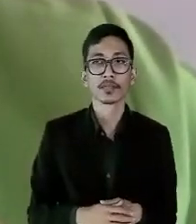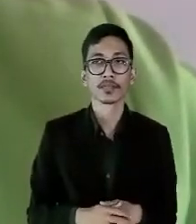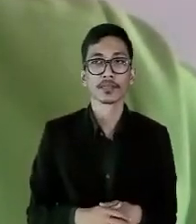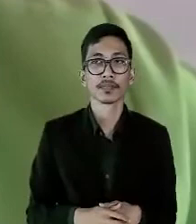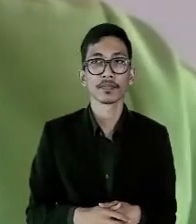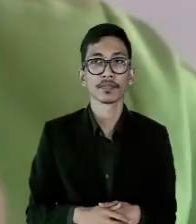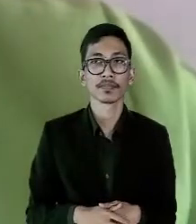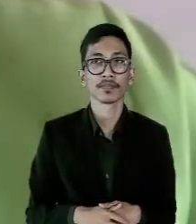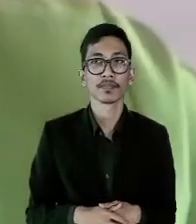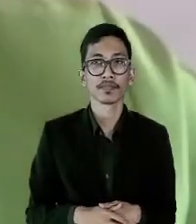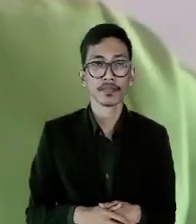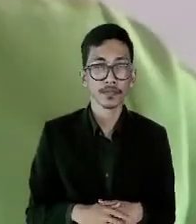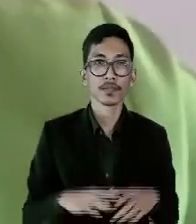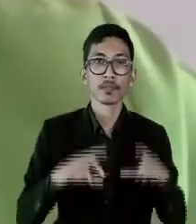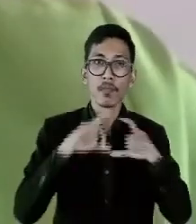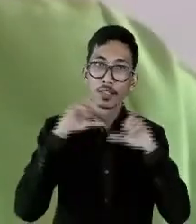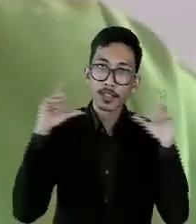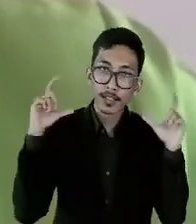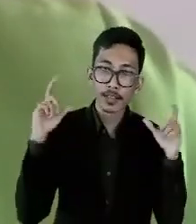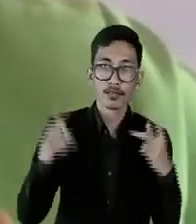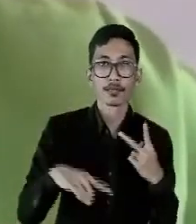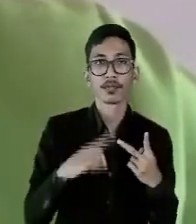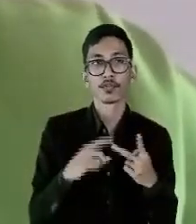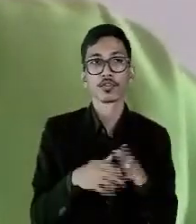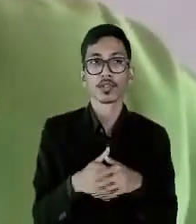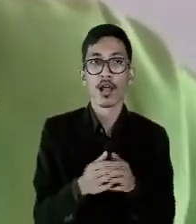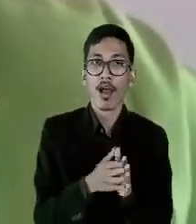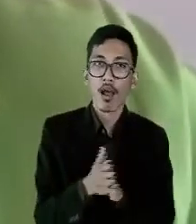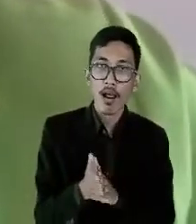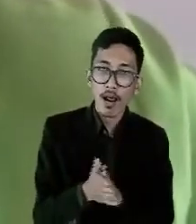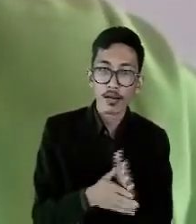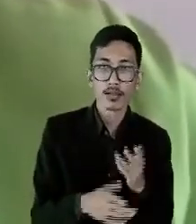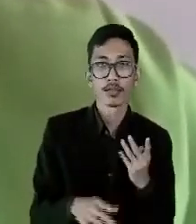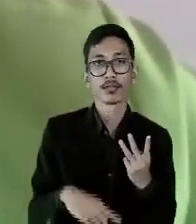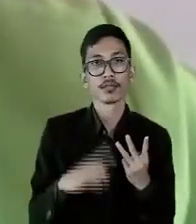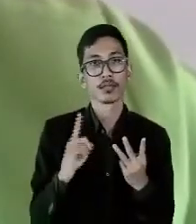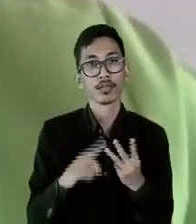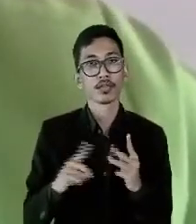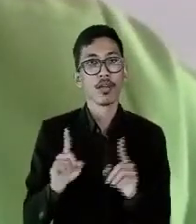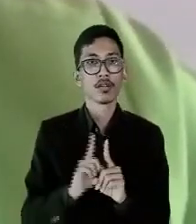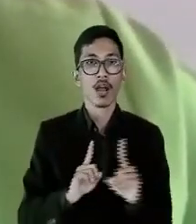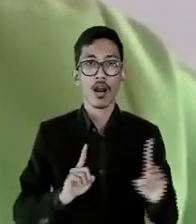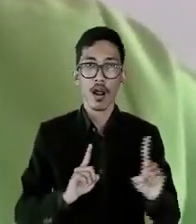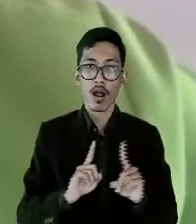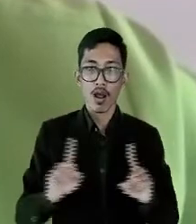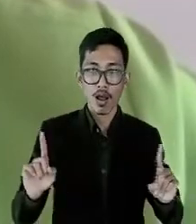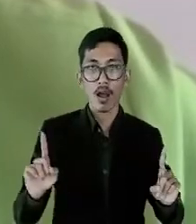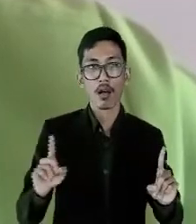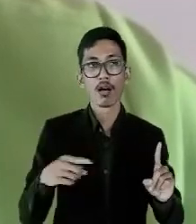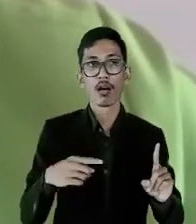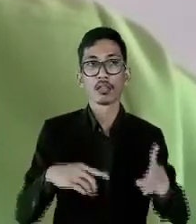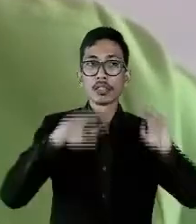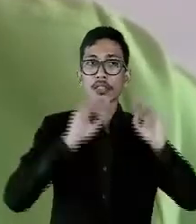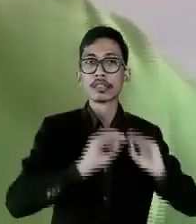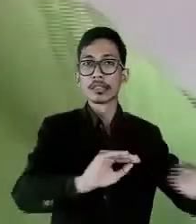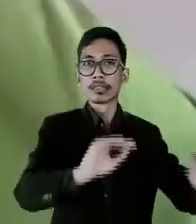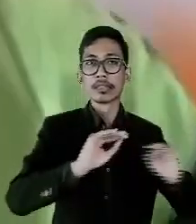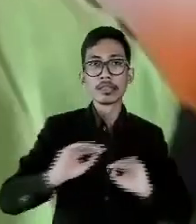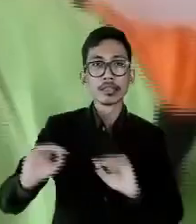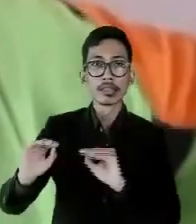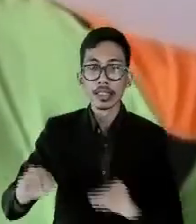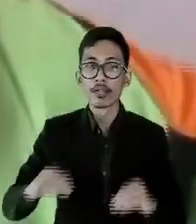masker dan cuci tangan sudah jaga jarak. Itu dilakukan terus menerus sehingga